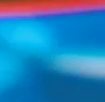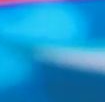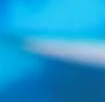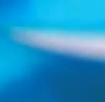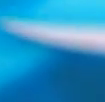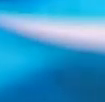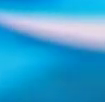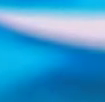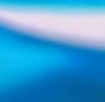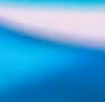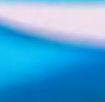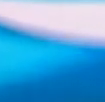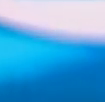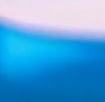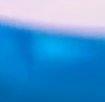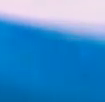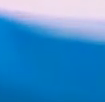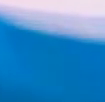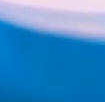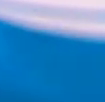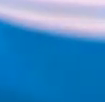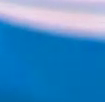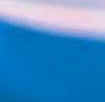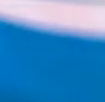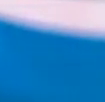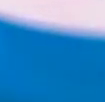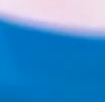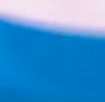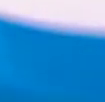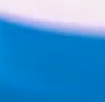непременно жмите на колокольчик. «Информбюро», когда нужна честная информация.